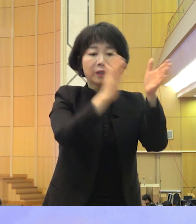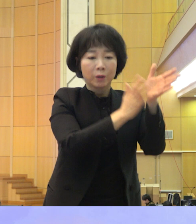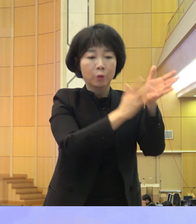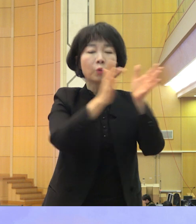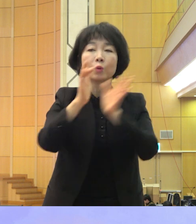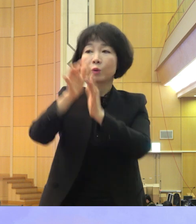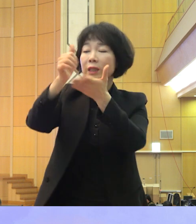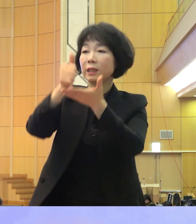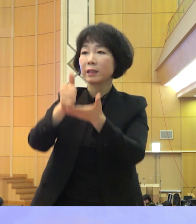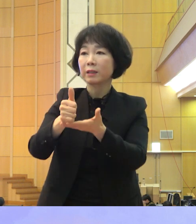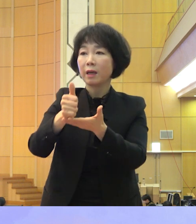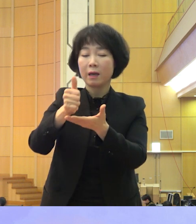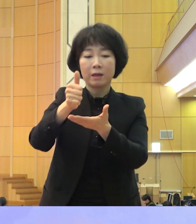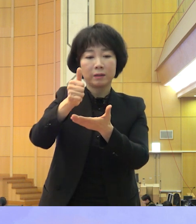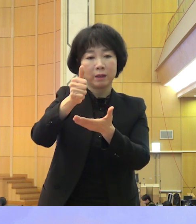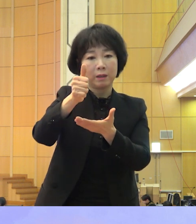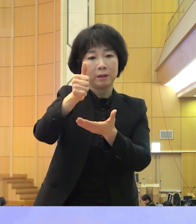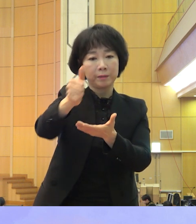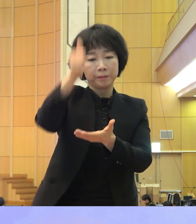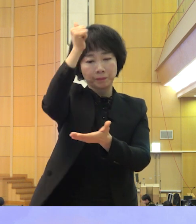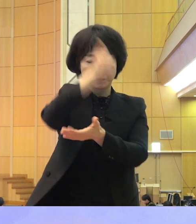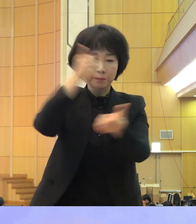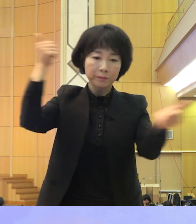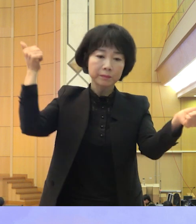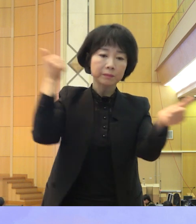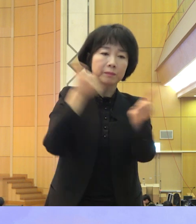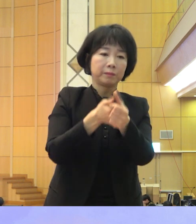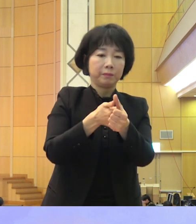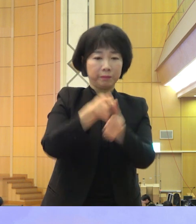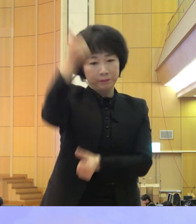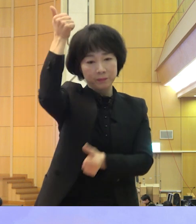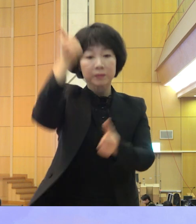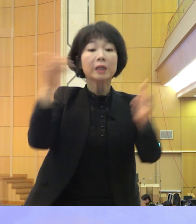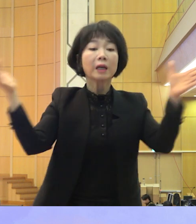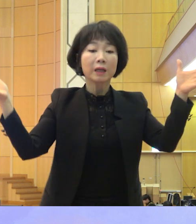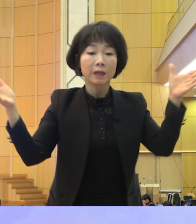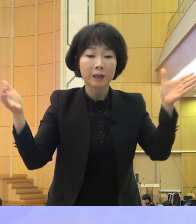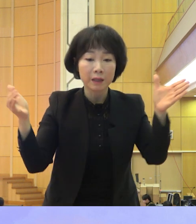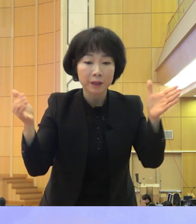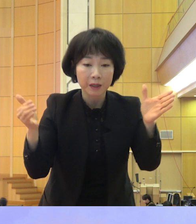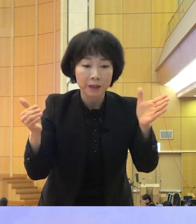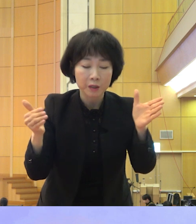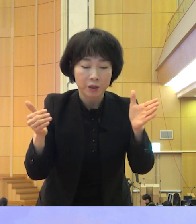멸망받았네. 우리 대장 예수